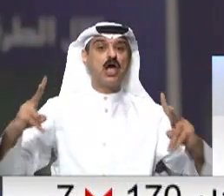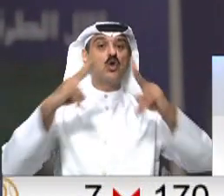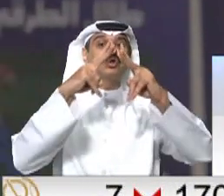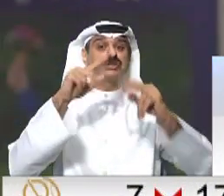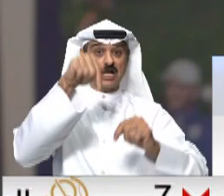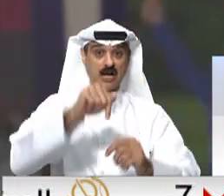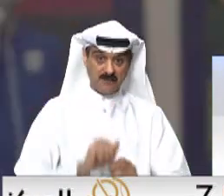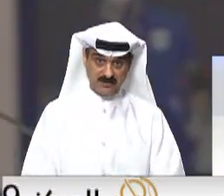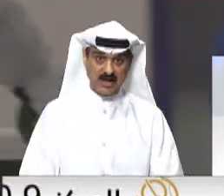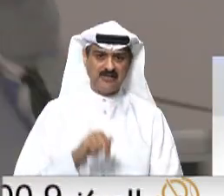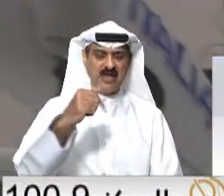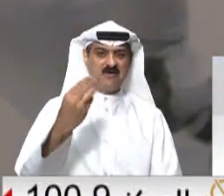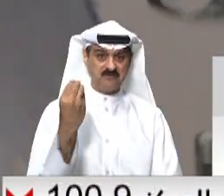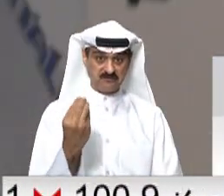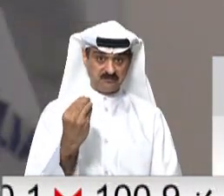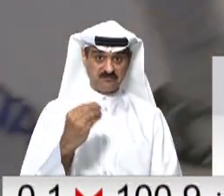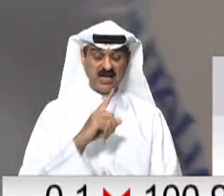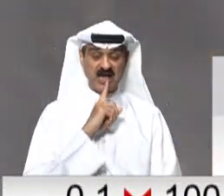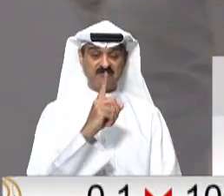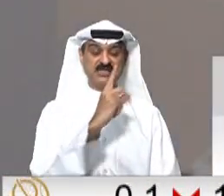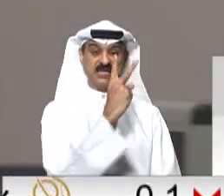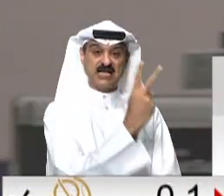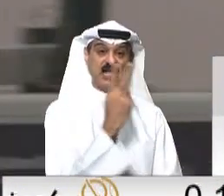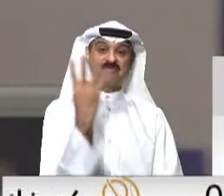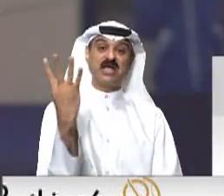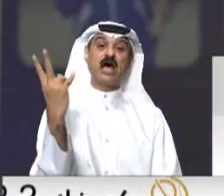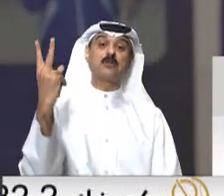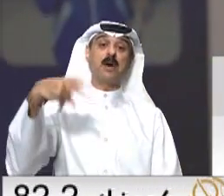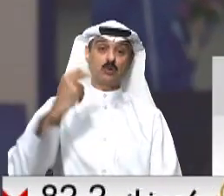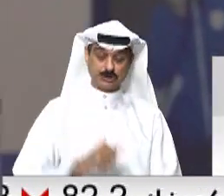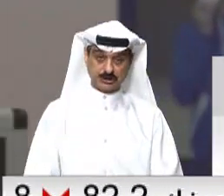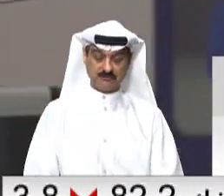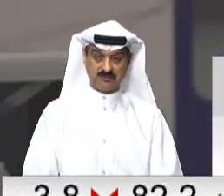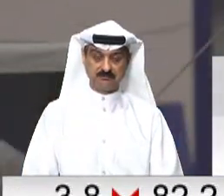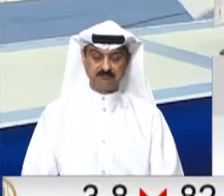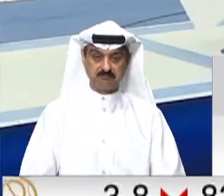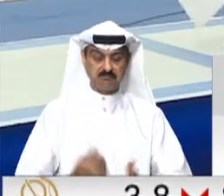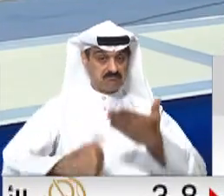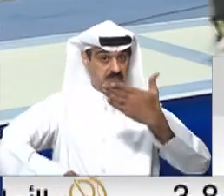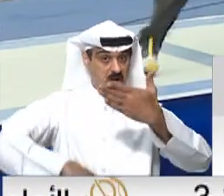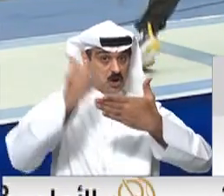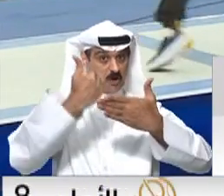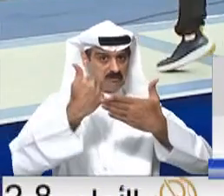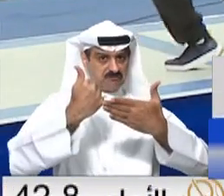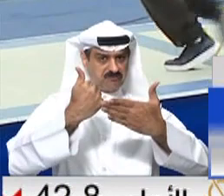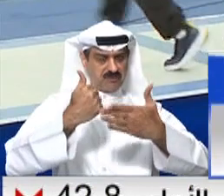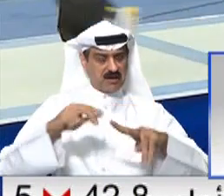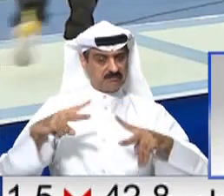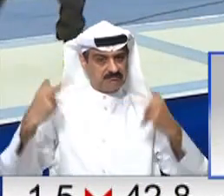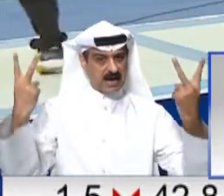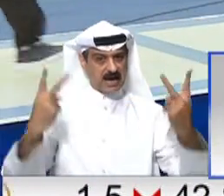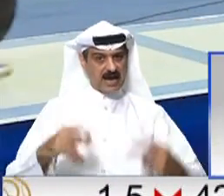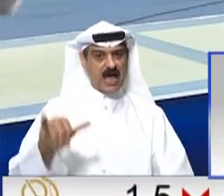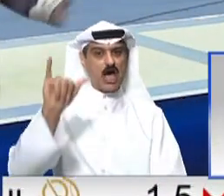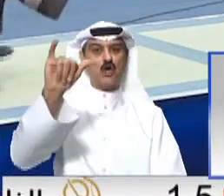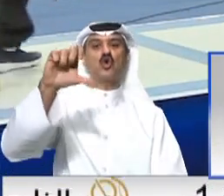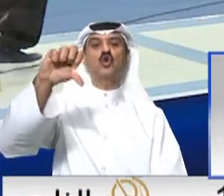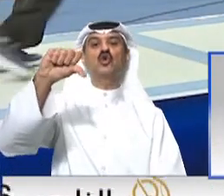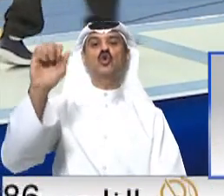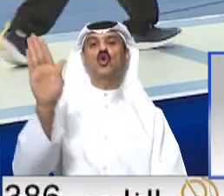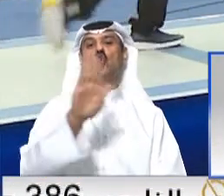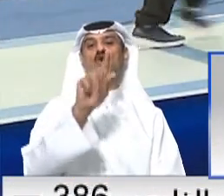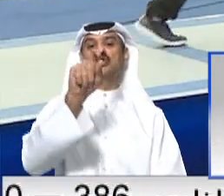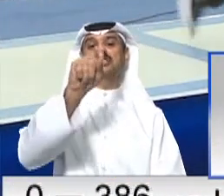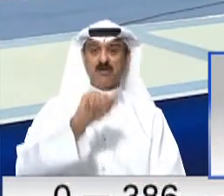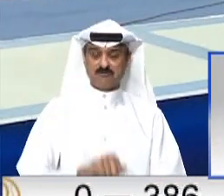إلى أولمبياد باريس 2024 المقبلة. إنجاز تاريخي جديد يقدمه لنا يوسف الشملان. طبعا هذا